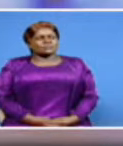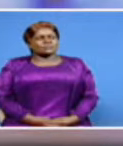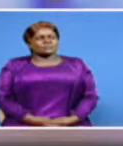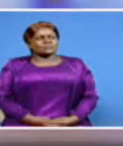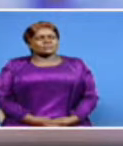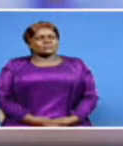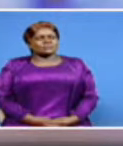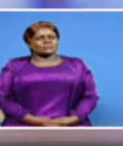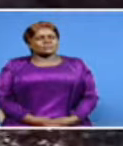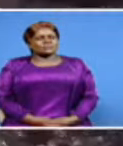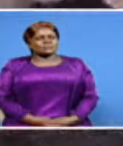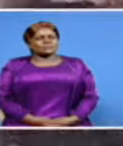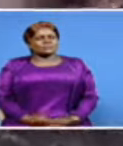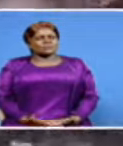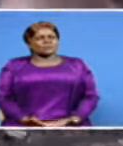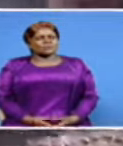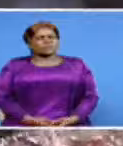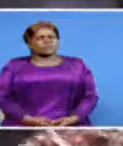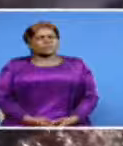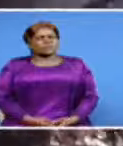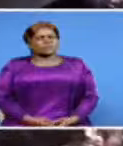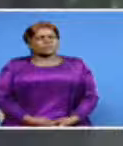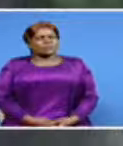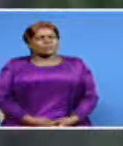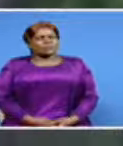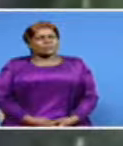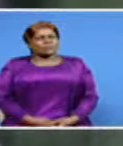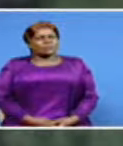мы будем защищаться.